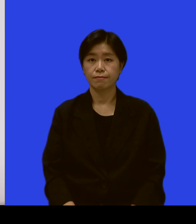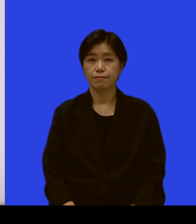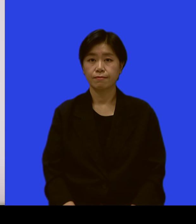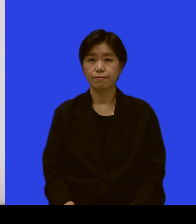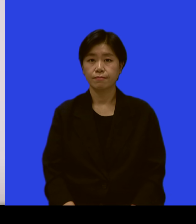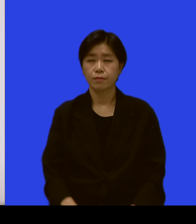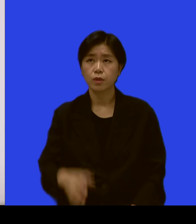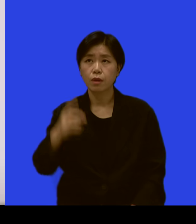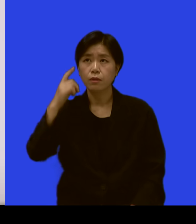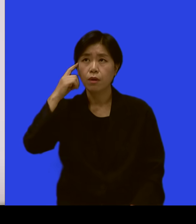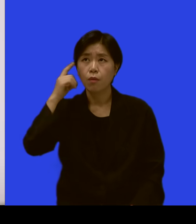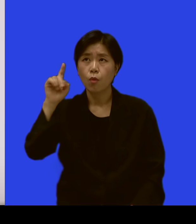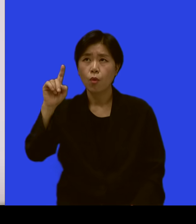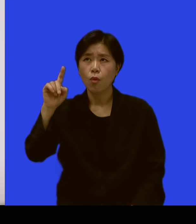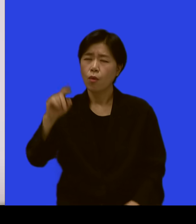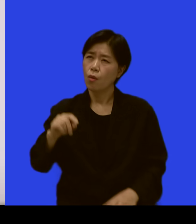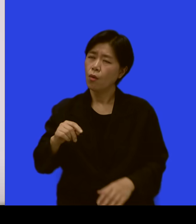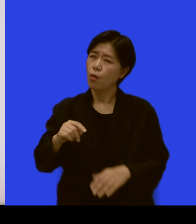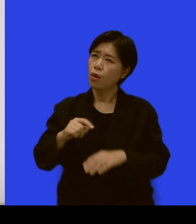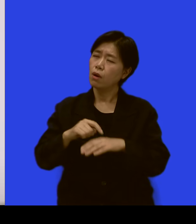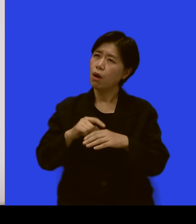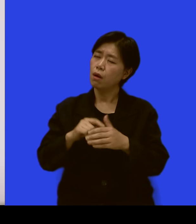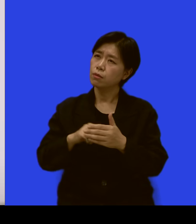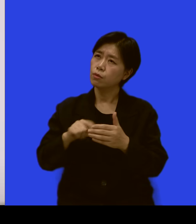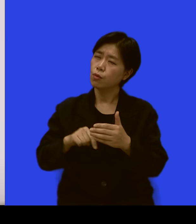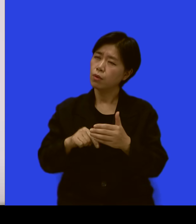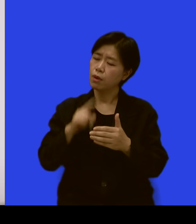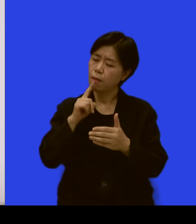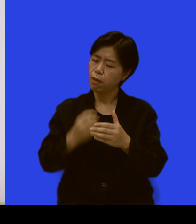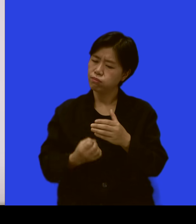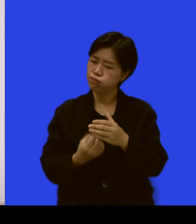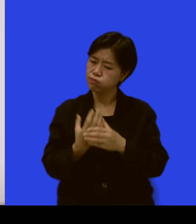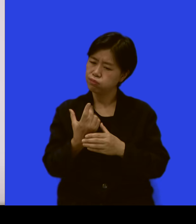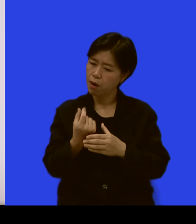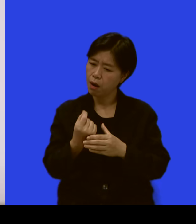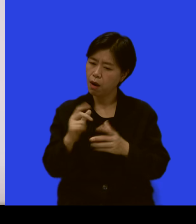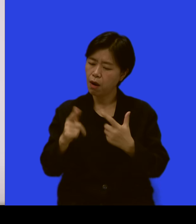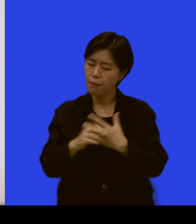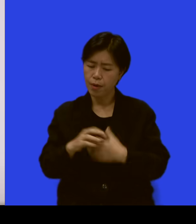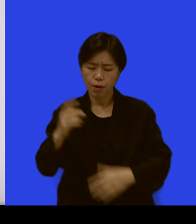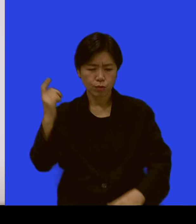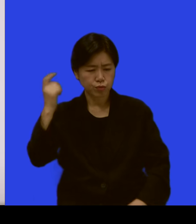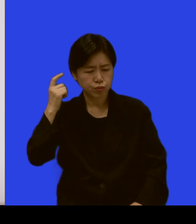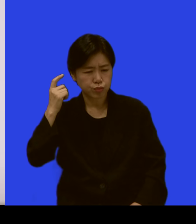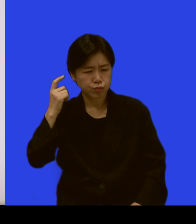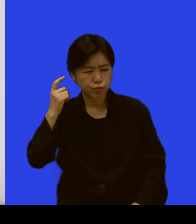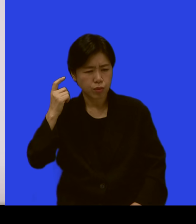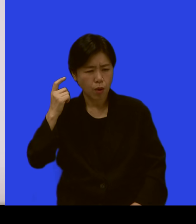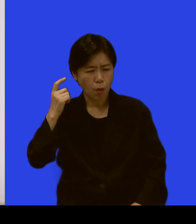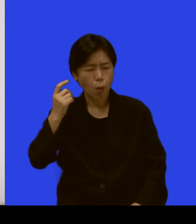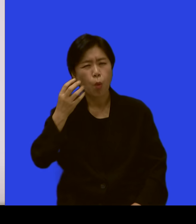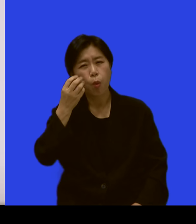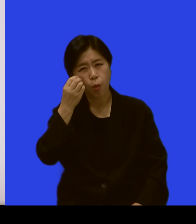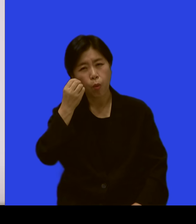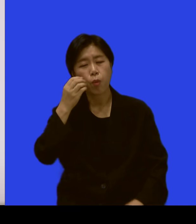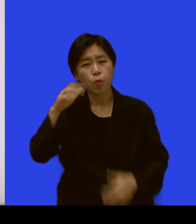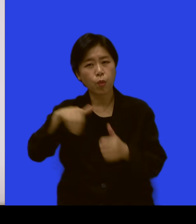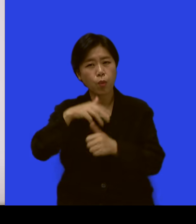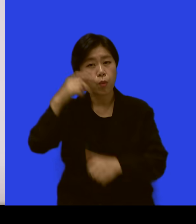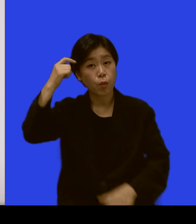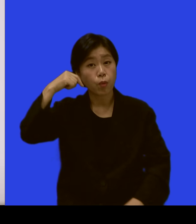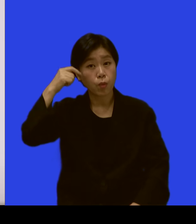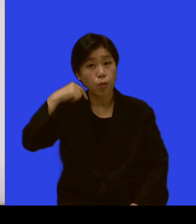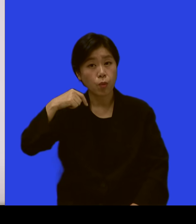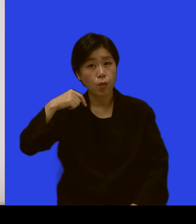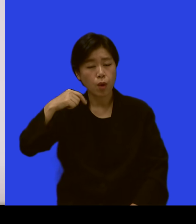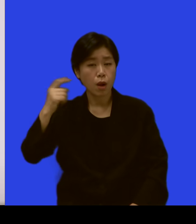이게 가슴에 써지는 것 같기도 하고 예. 귀에 들리는 것 같기도 하고 예. 그런 상황이 됐는데 이게 그분이